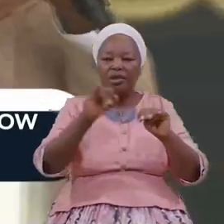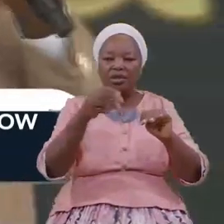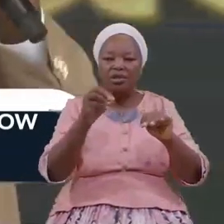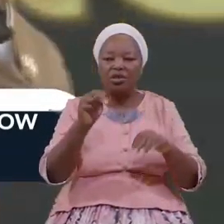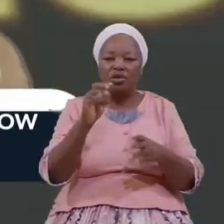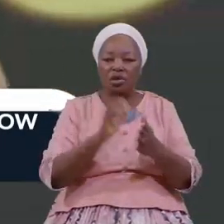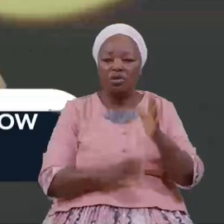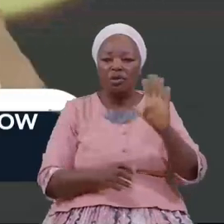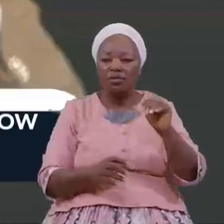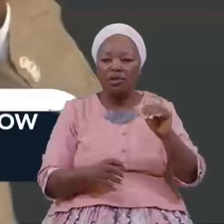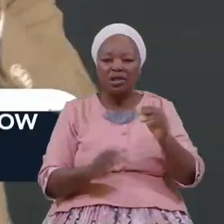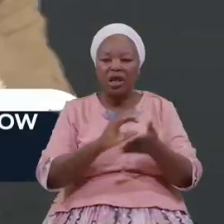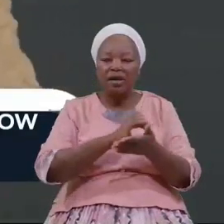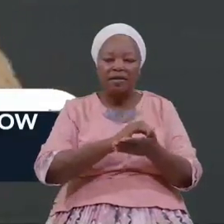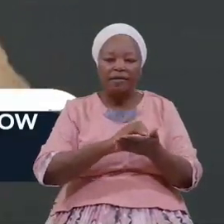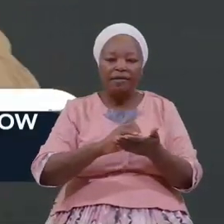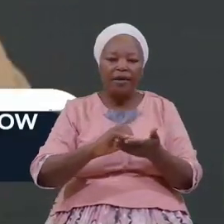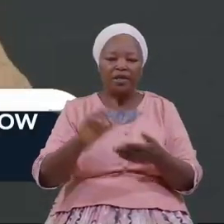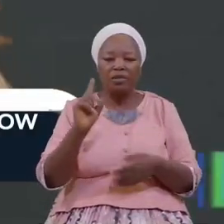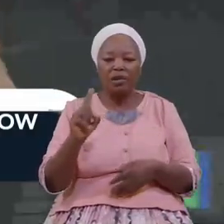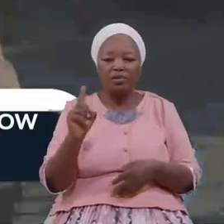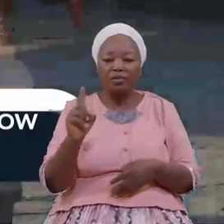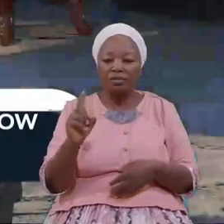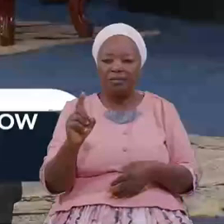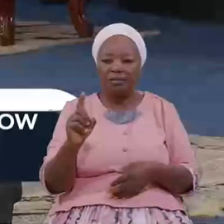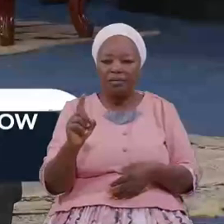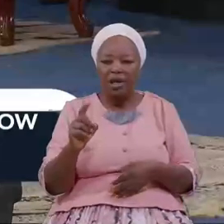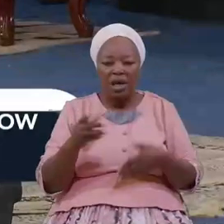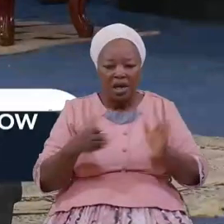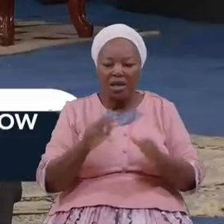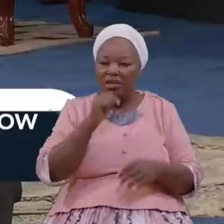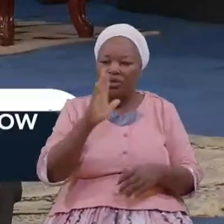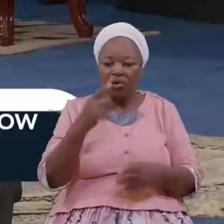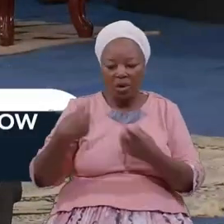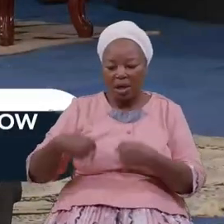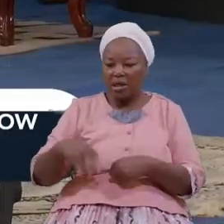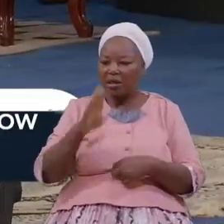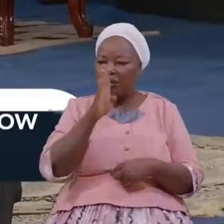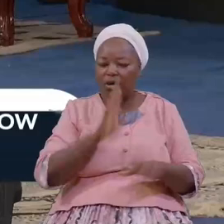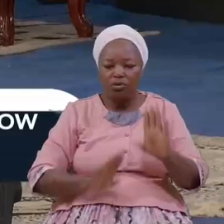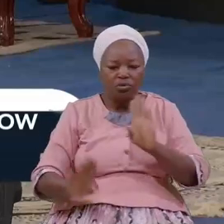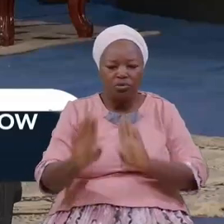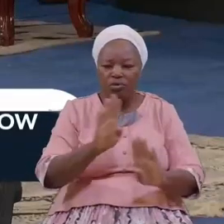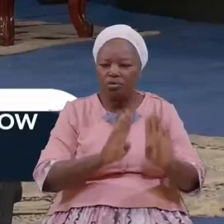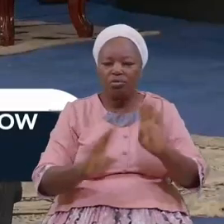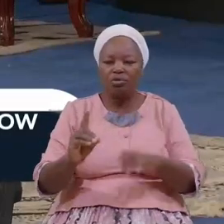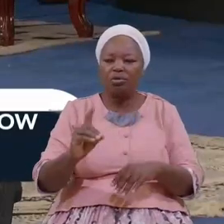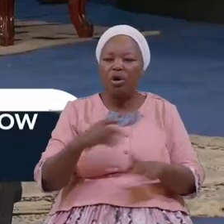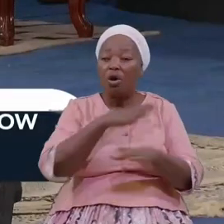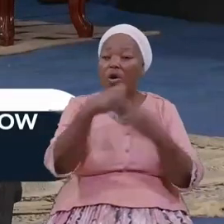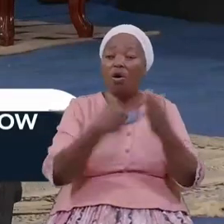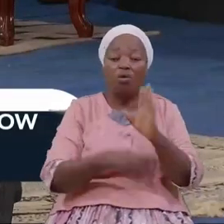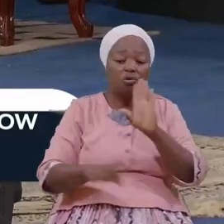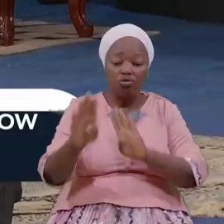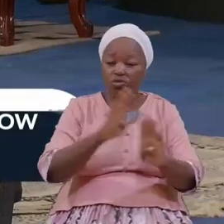14. Voyons le verset 1. Que votre cœur ne se trouble point.